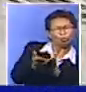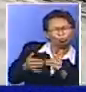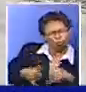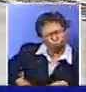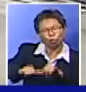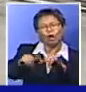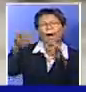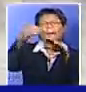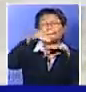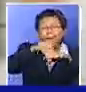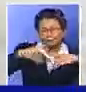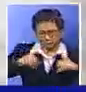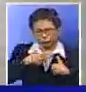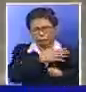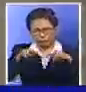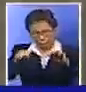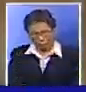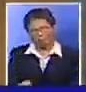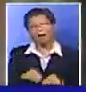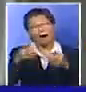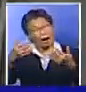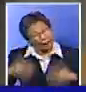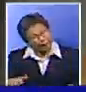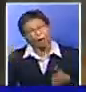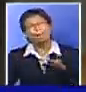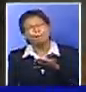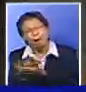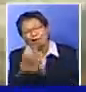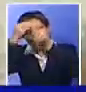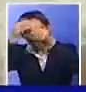manusia atau haiwan sebelum negara boleh diisytiharkan bebas daripada penyakit berkenaan.